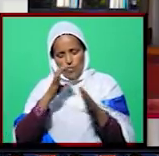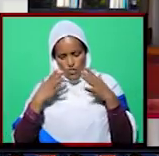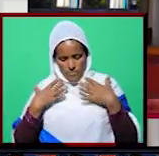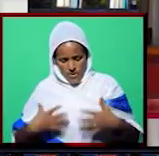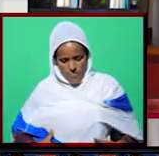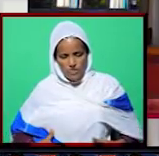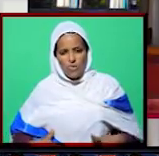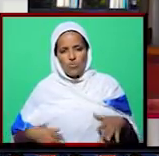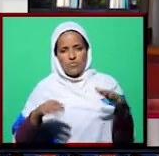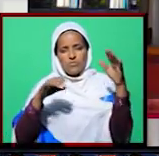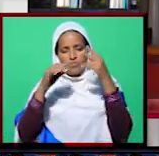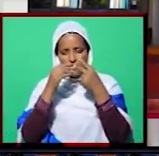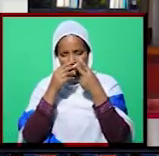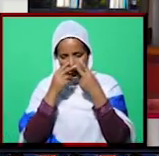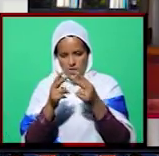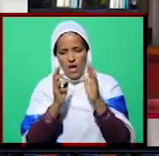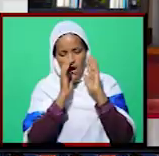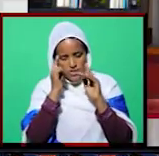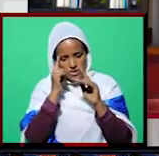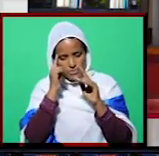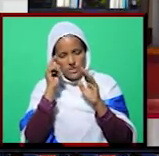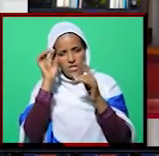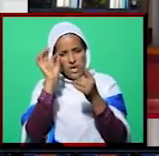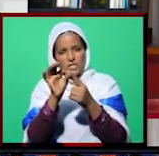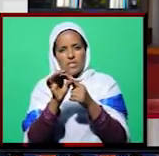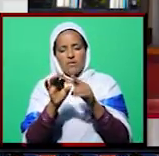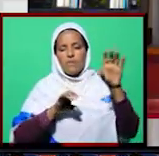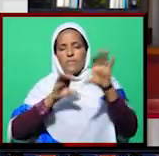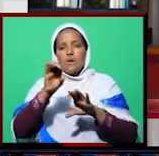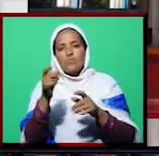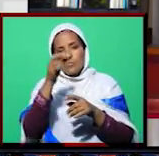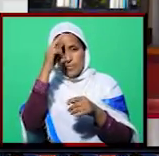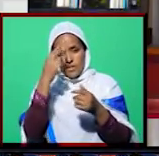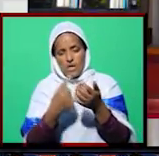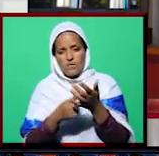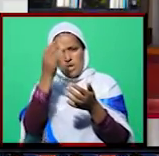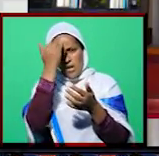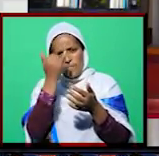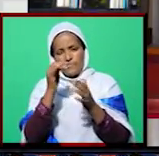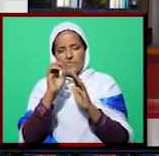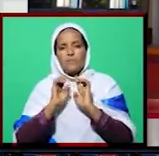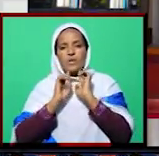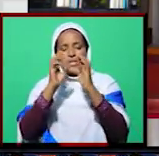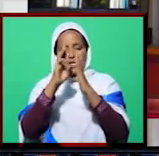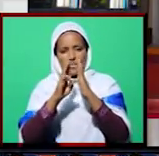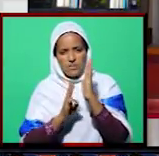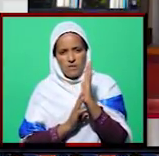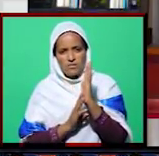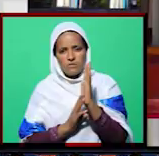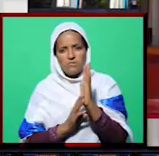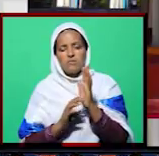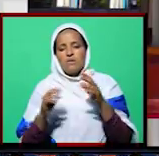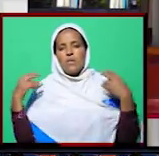የምንበላውን የምንጠጣውን የምንለብሰውን አስልተን አስበን አቅደን የምናደርገው ስለሆነ፣ ለምን በቅዳሴ